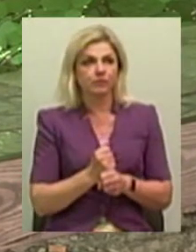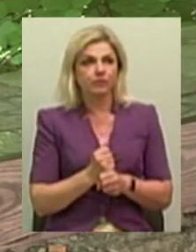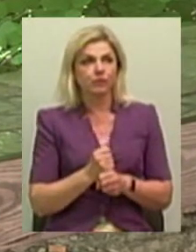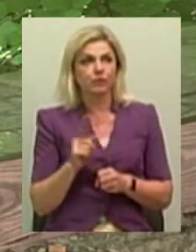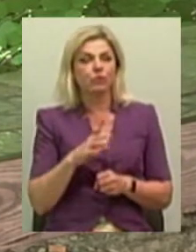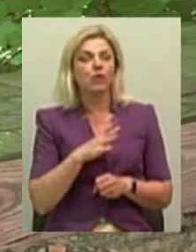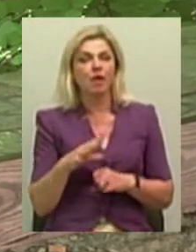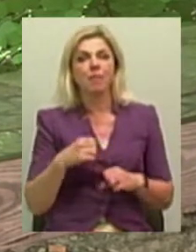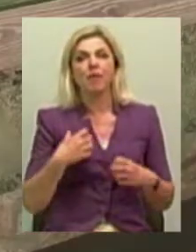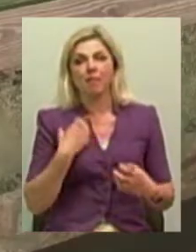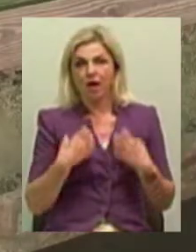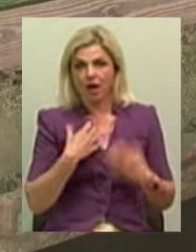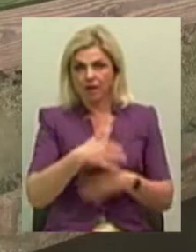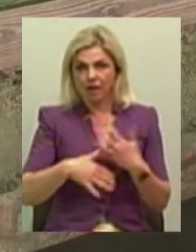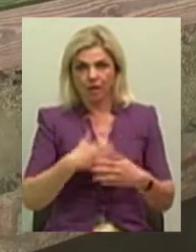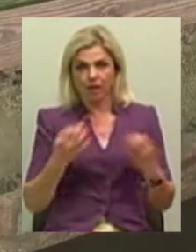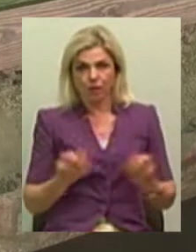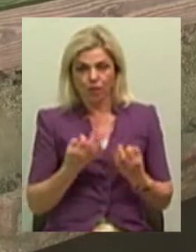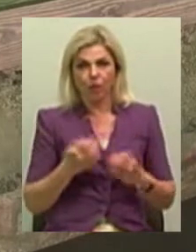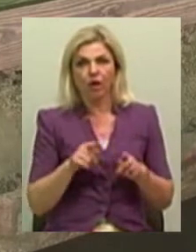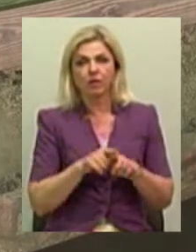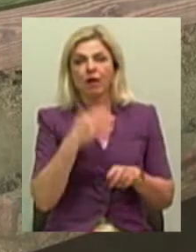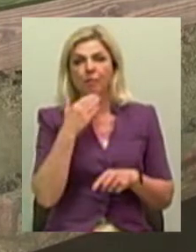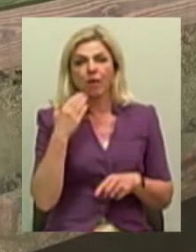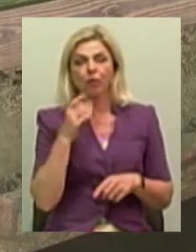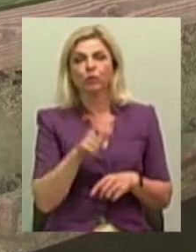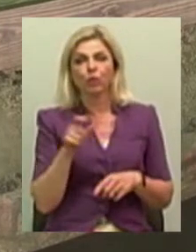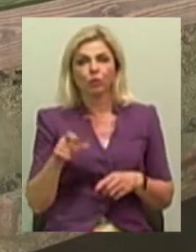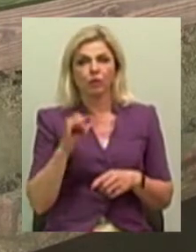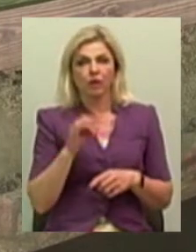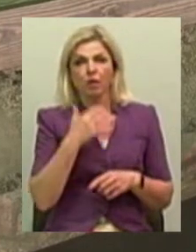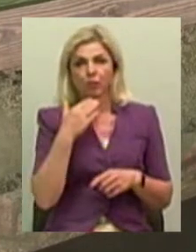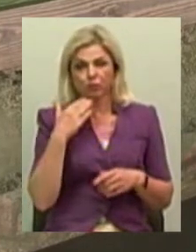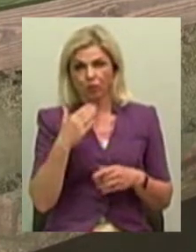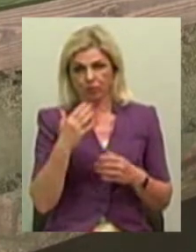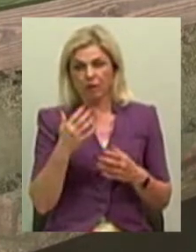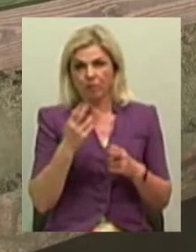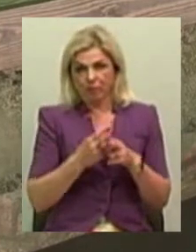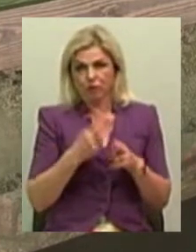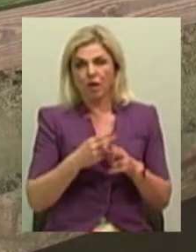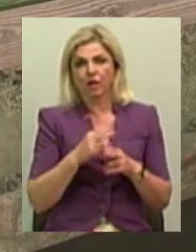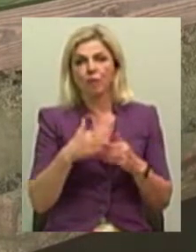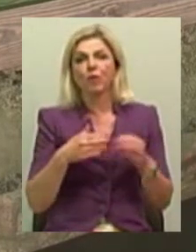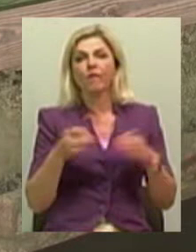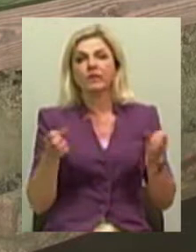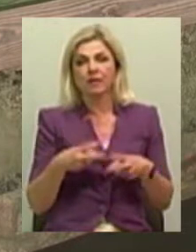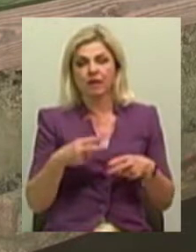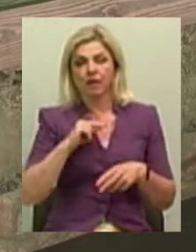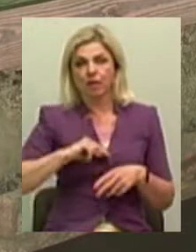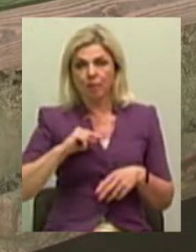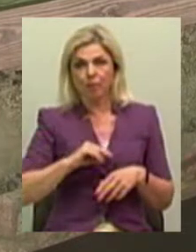було паніки ніколи. Це ж скільки людей задіяли, скільки їх відволікається від професійної роботи. І оце йти та